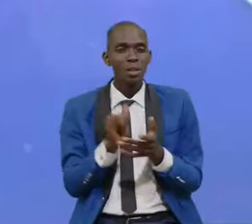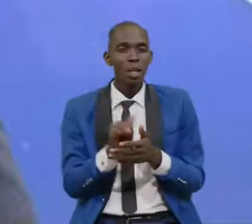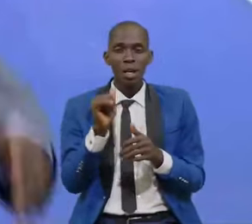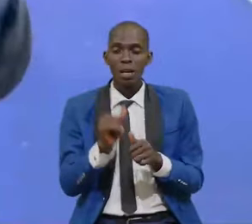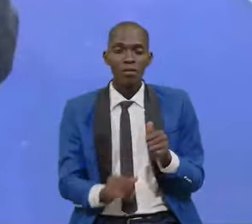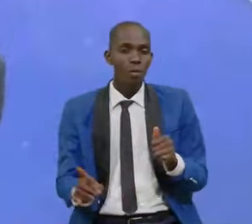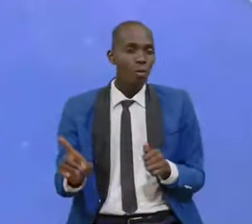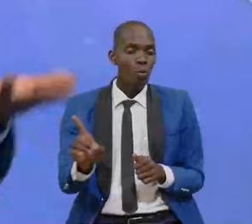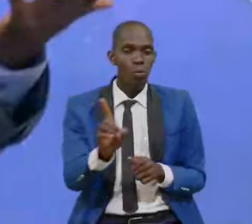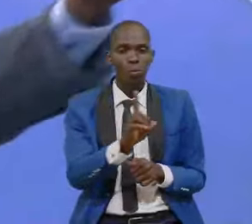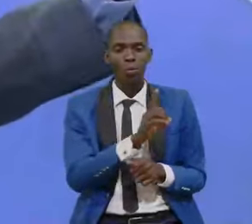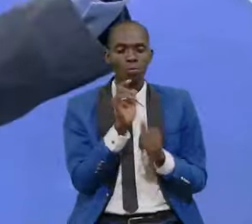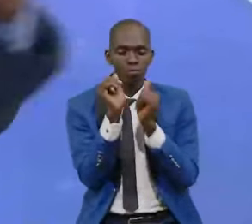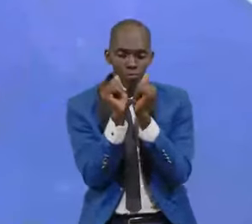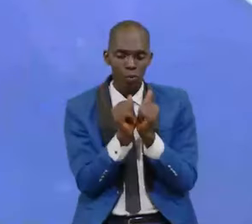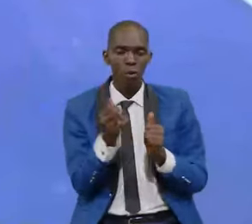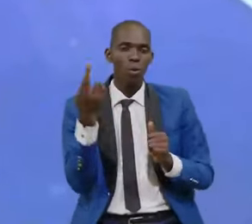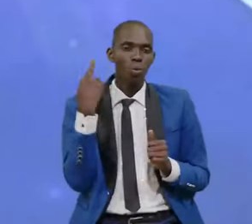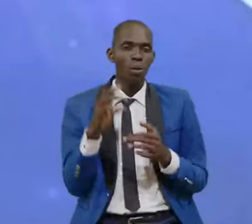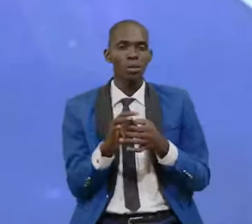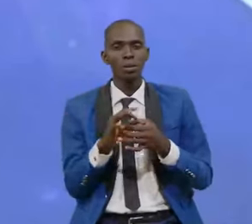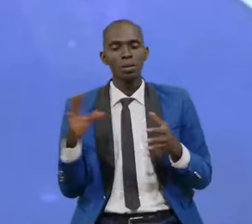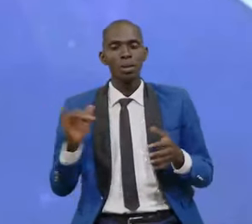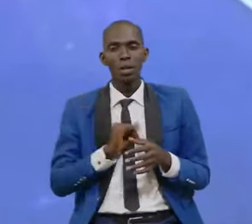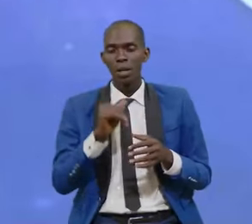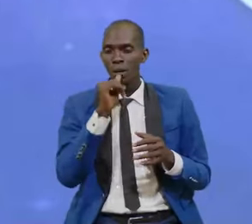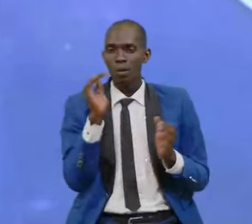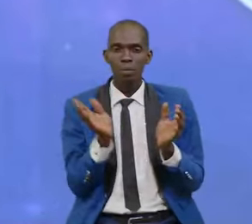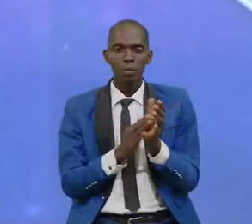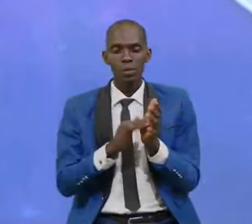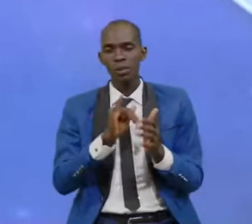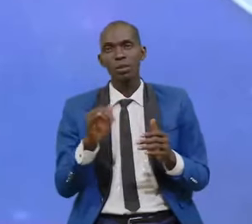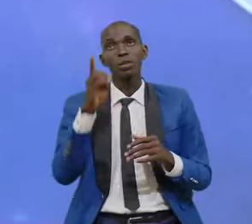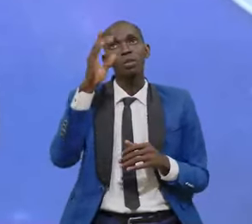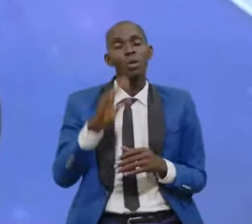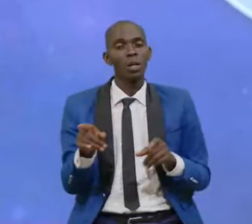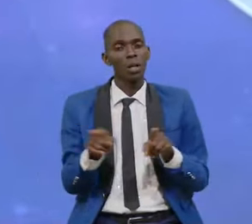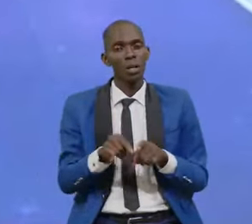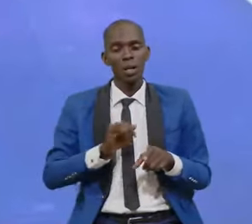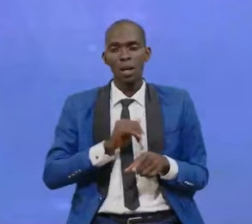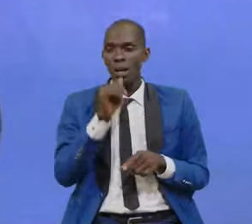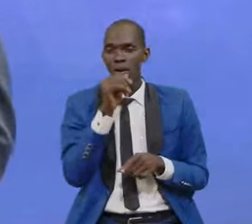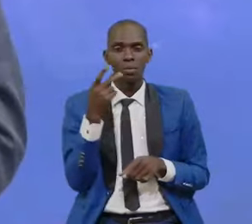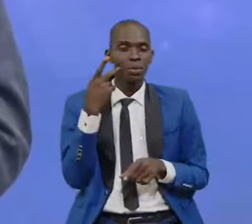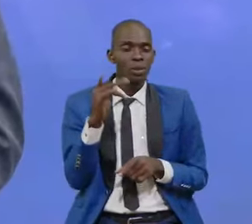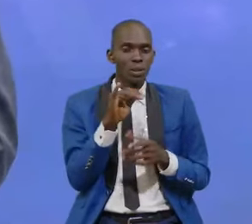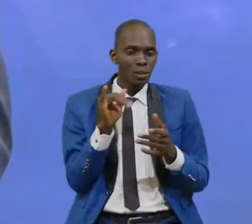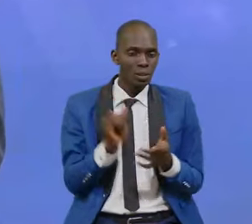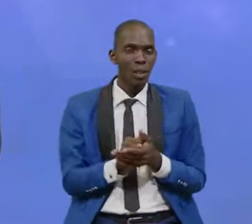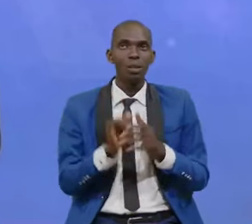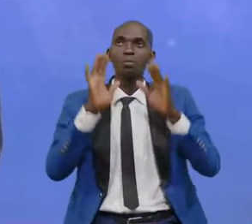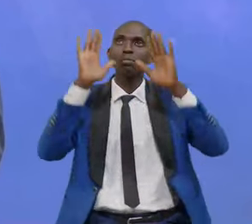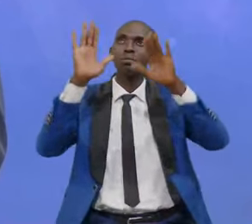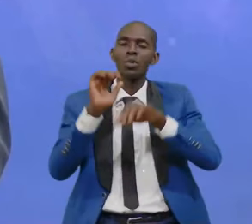Et les liens de chacun seront déliés. Je loue Dieu pendant que je vois cette manifestation, cela a